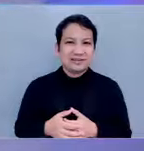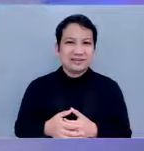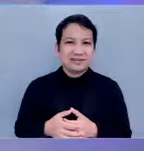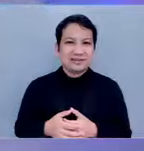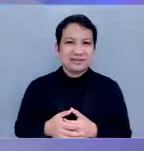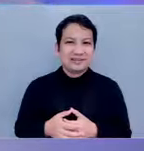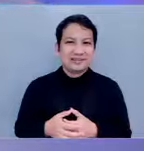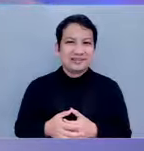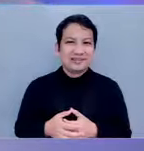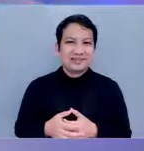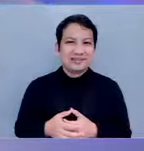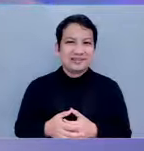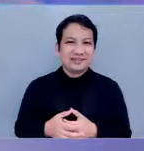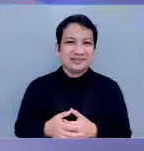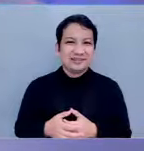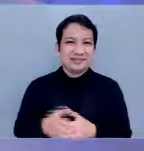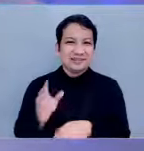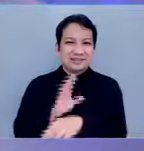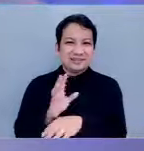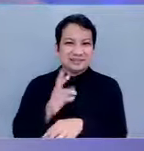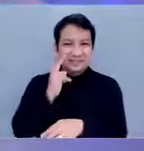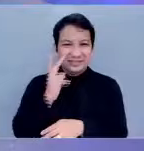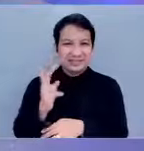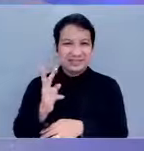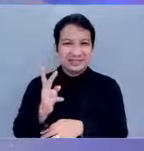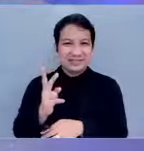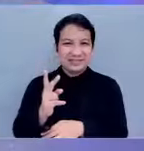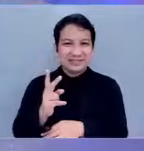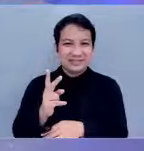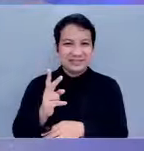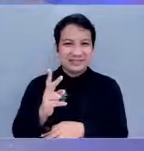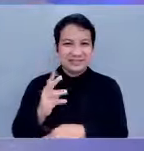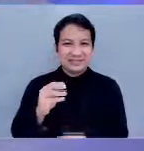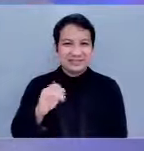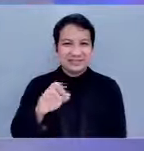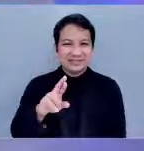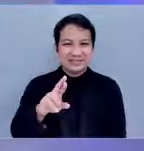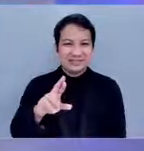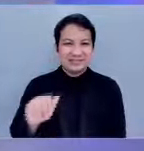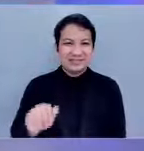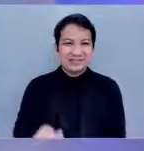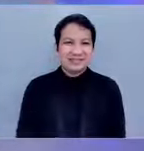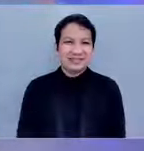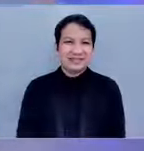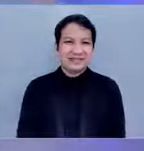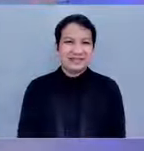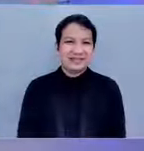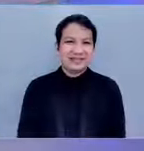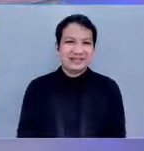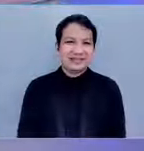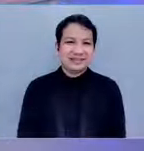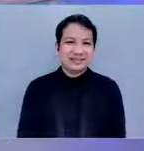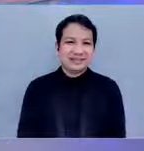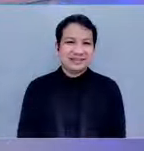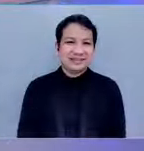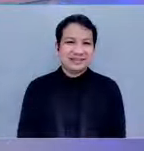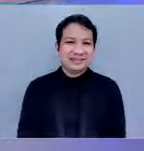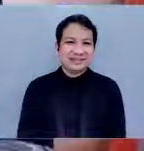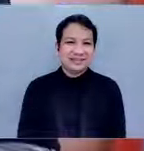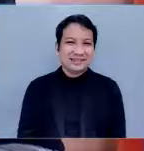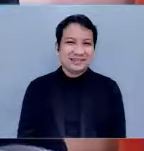Ano nangyayari? Asama ba sa script yun? Si Moira ba? Si Moira ba? Kala ko si Moira. Si Icebox.